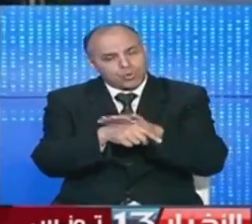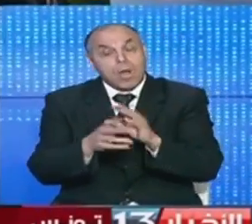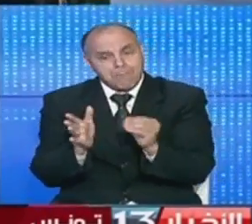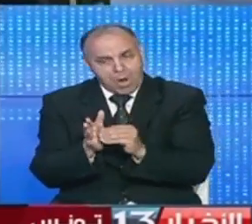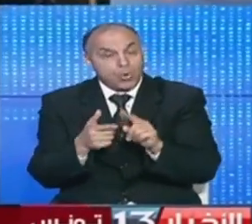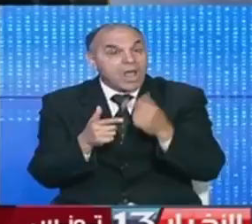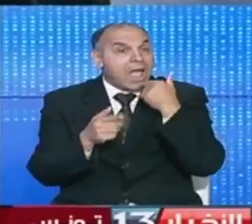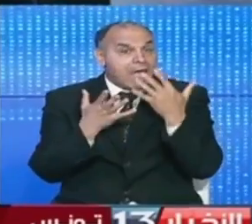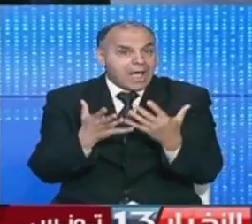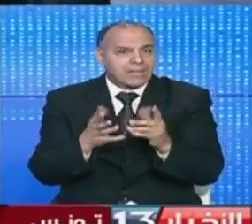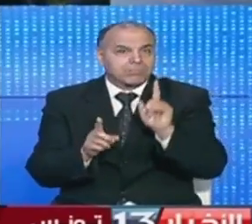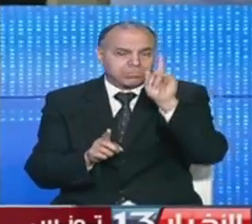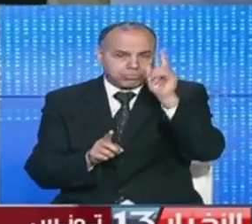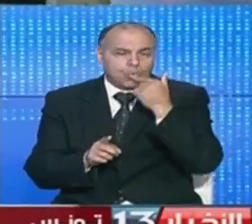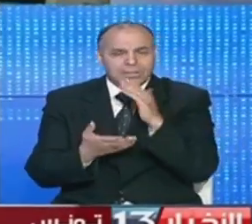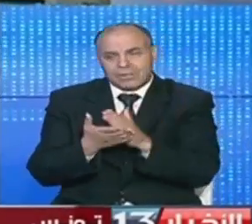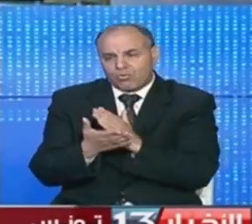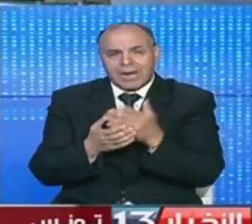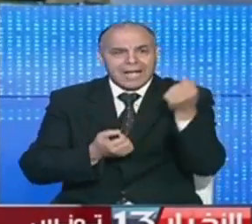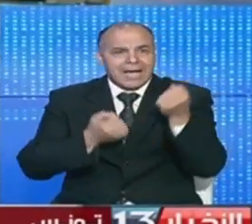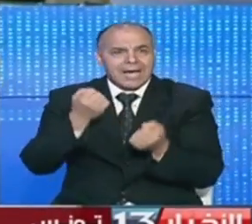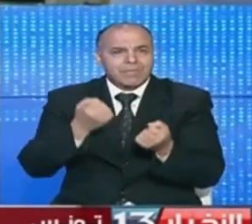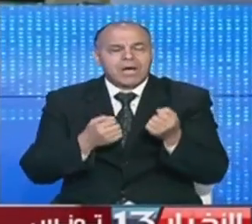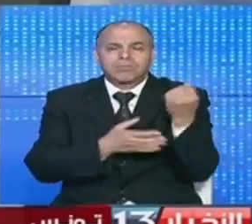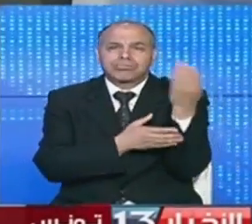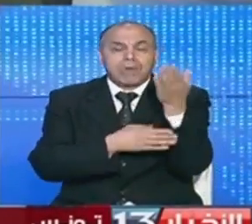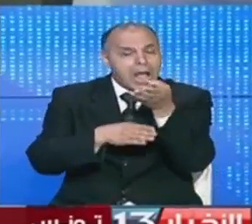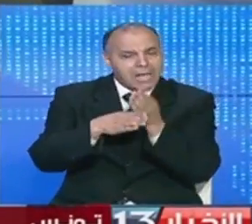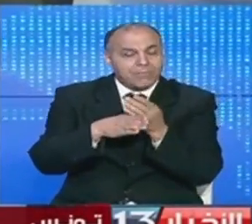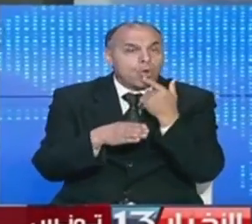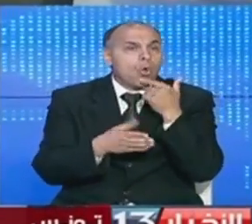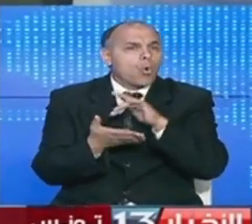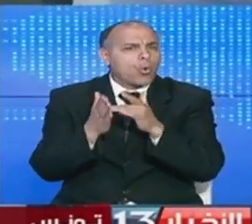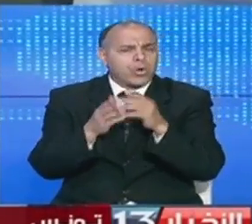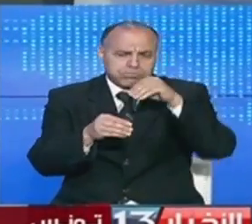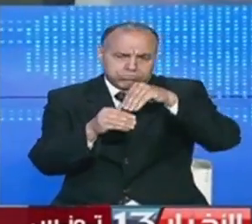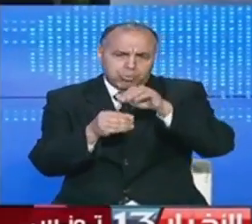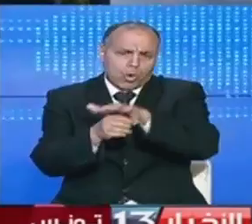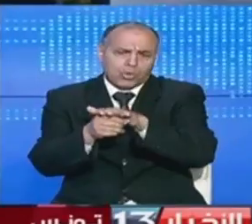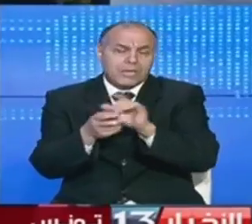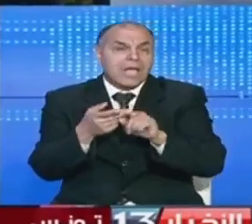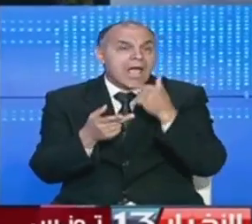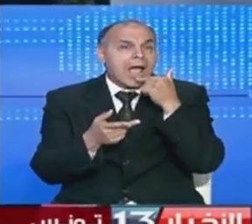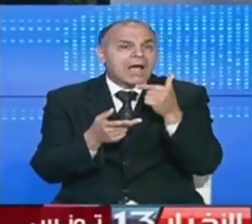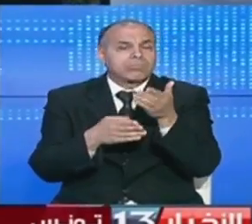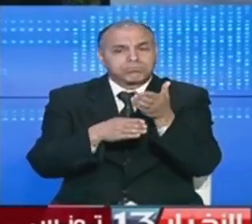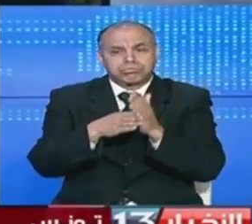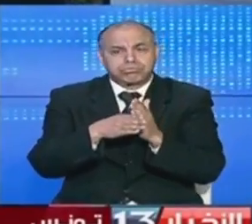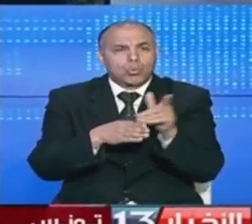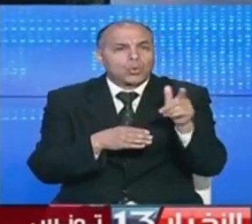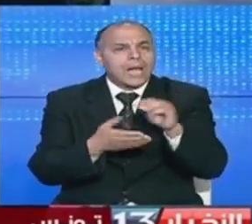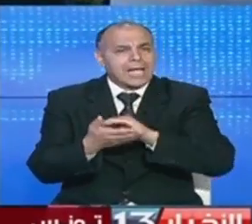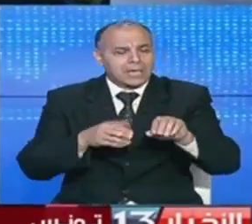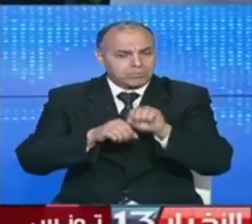كورونا، من ذلك بالخصوص توفير سيارة إسعاف مجهزة بكل المستلزمات ووضعها على ذمة أبناء